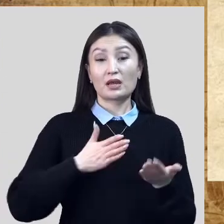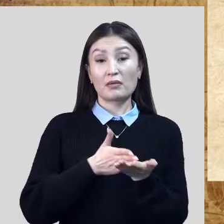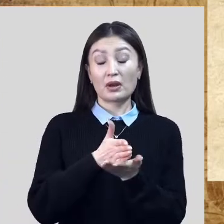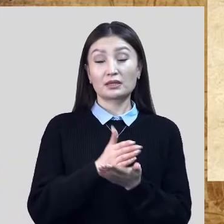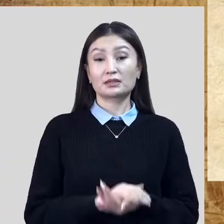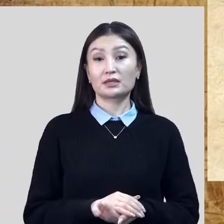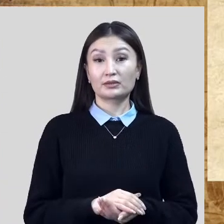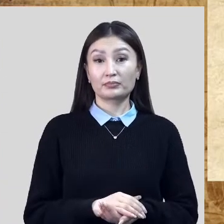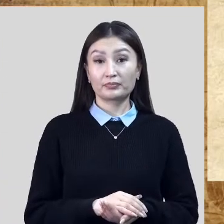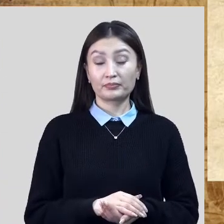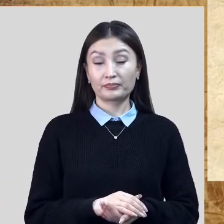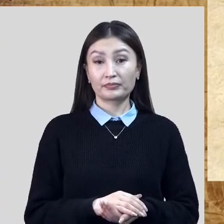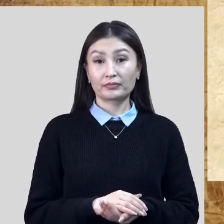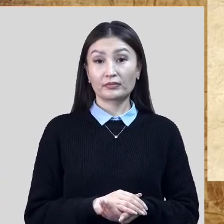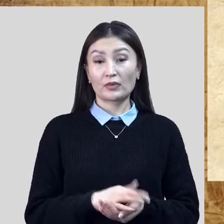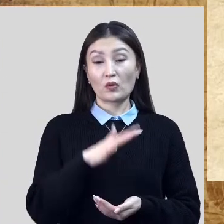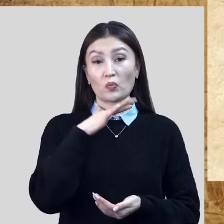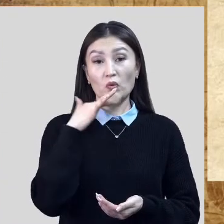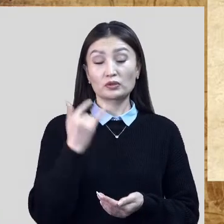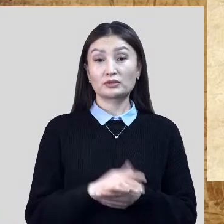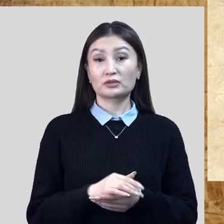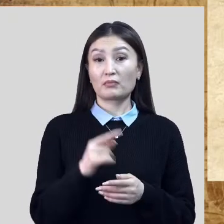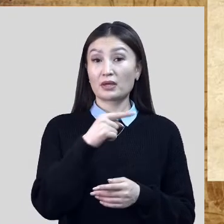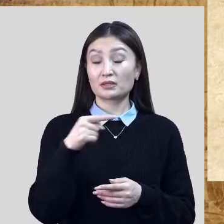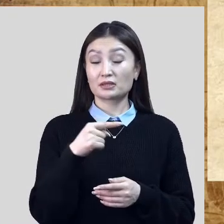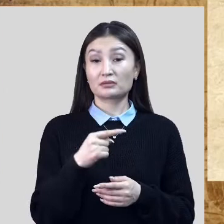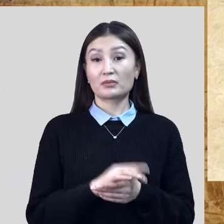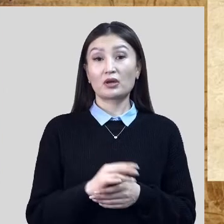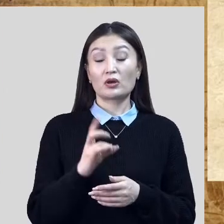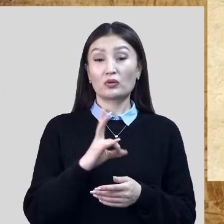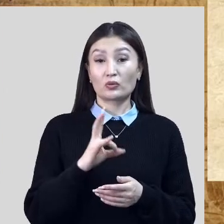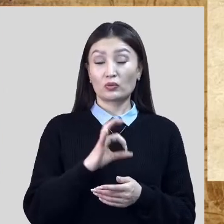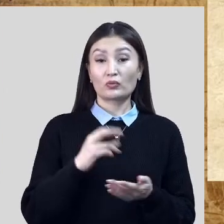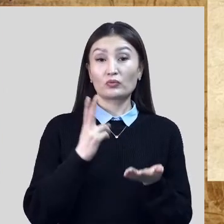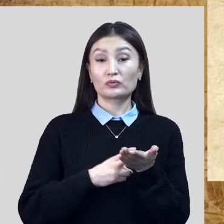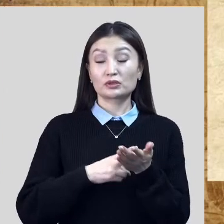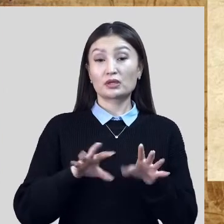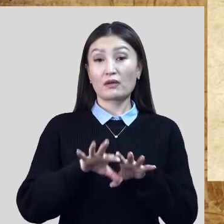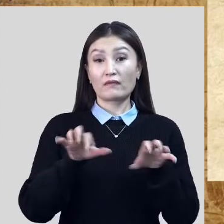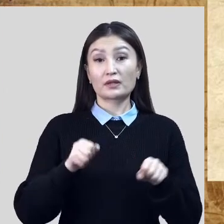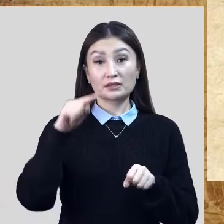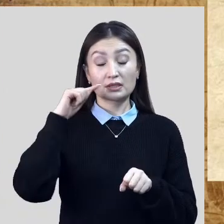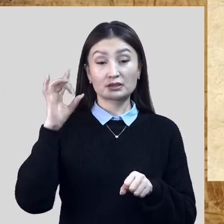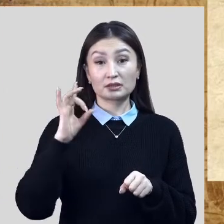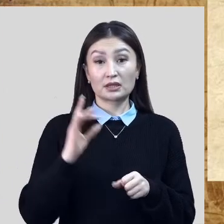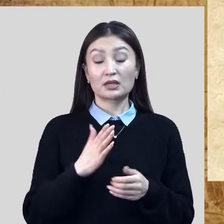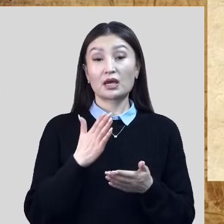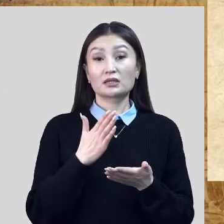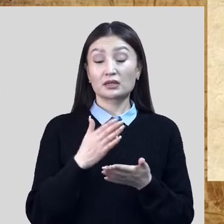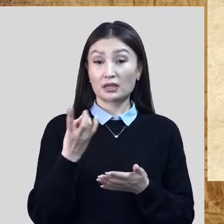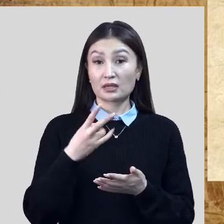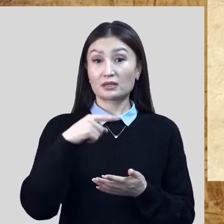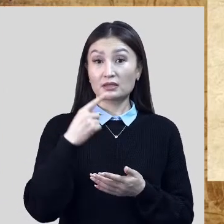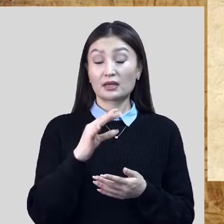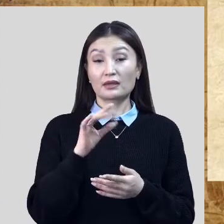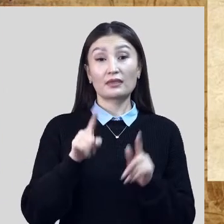политике. Наряду с множеством отрицательных последствий утверждения власти России в Кыргызстане следует